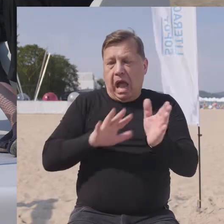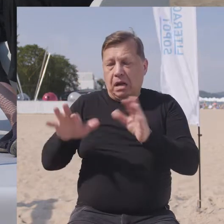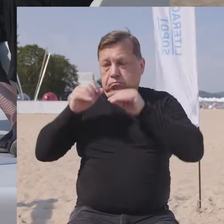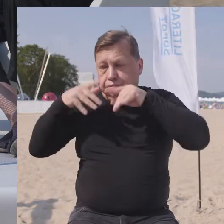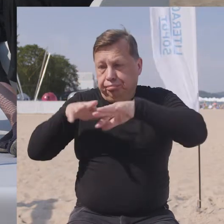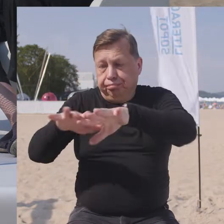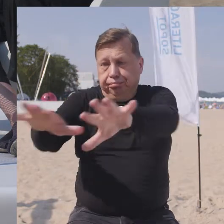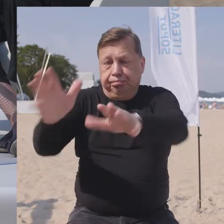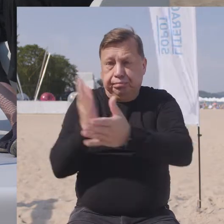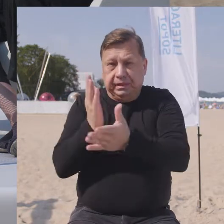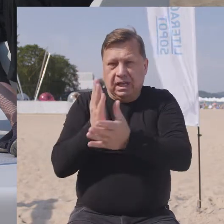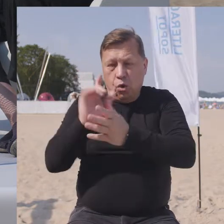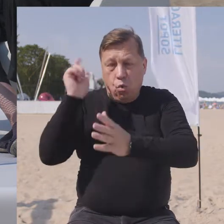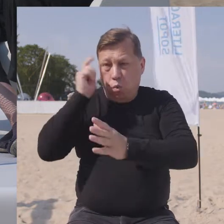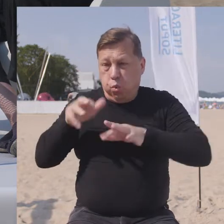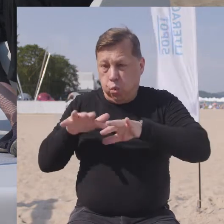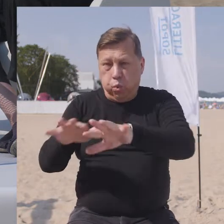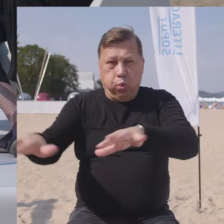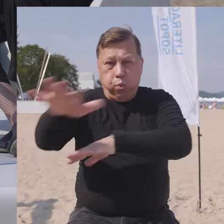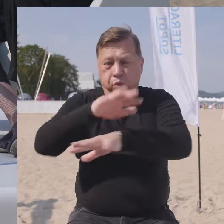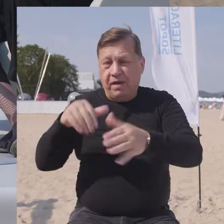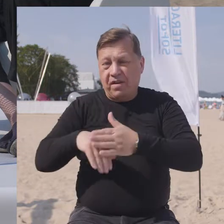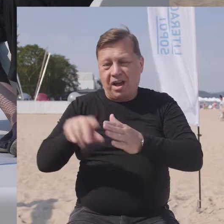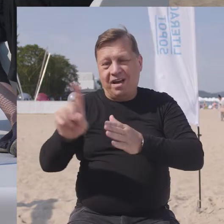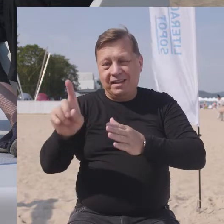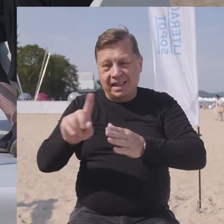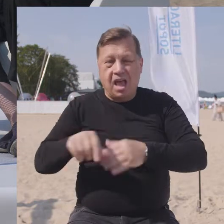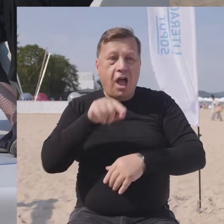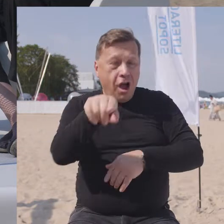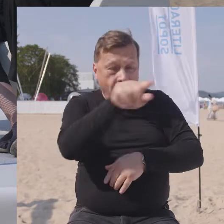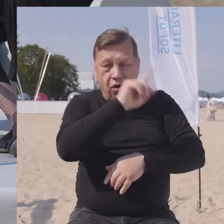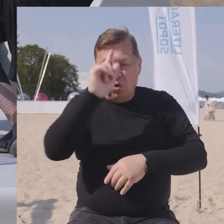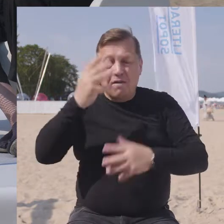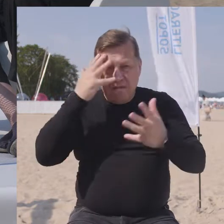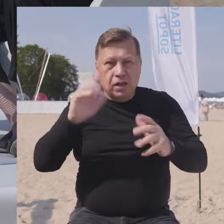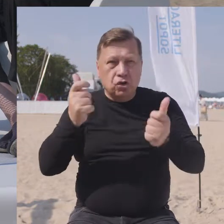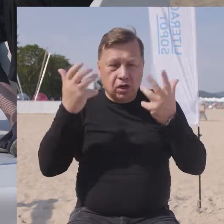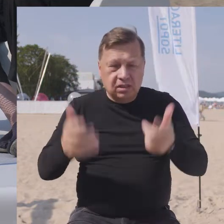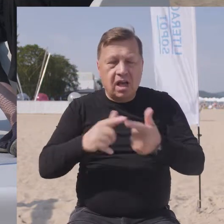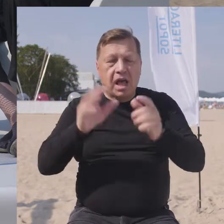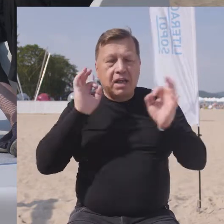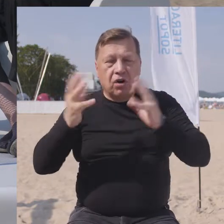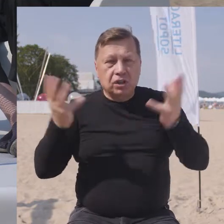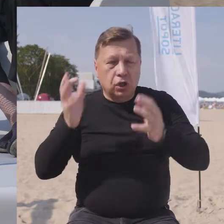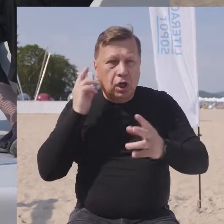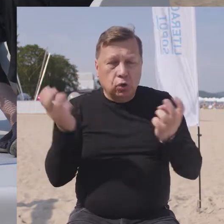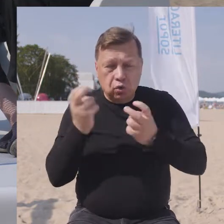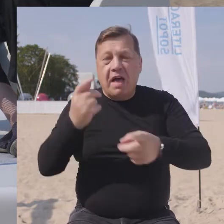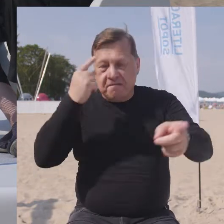streamingowej, no ale powiedzmy takiego, które rzeczywiście wie, czego chce, wie, gdzie szukać informacji i robi